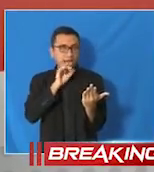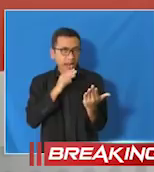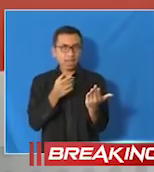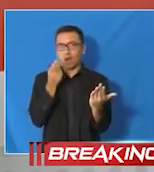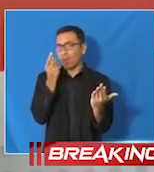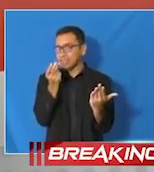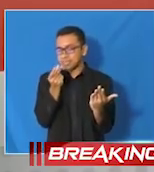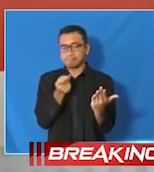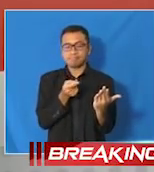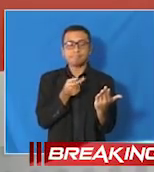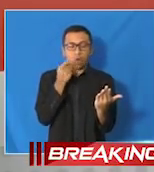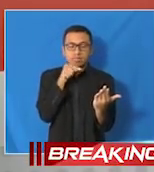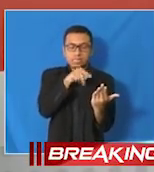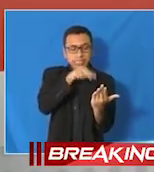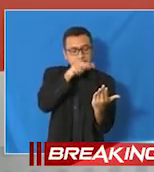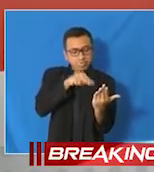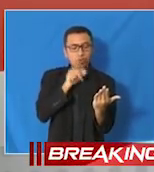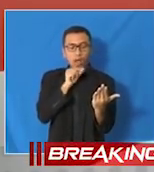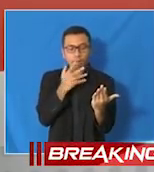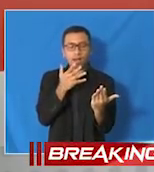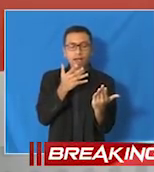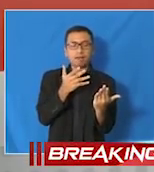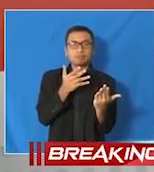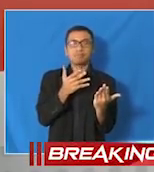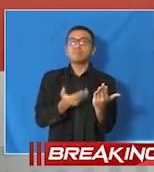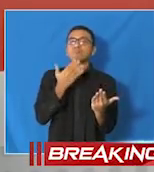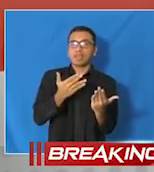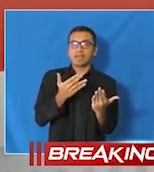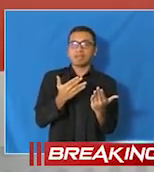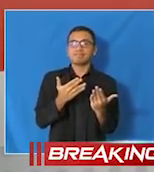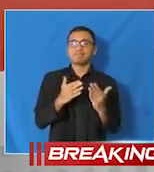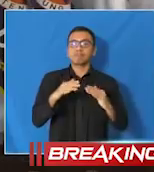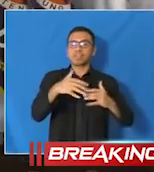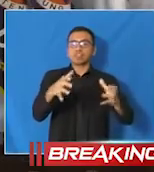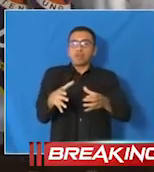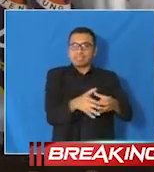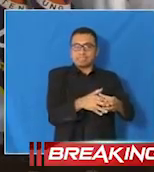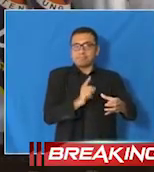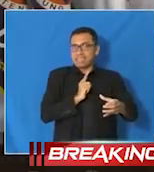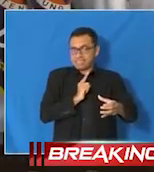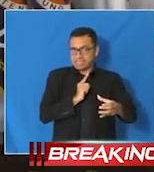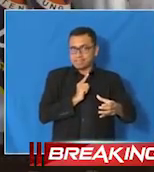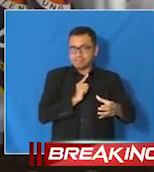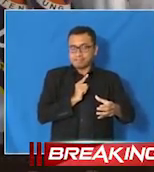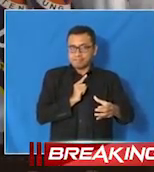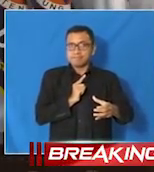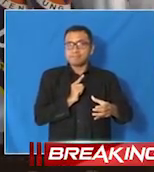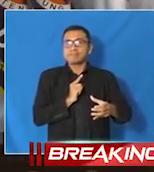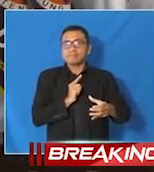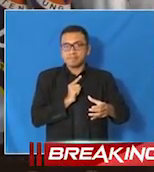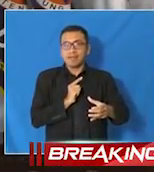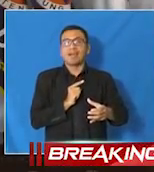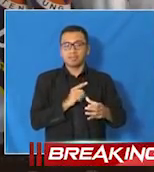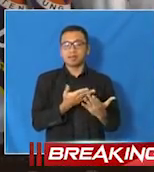kepada yang bersangkutan untuk melaksanakan pembatasan secara mandiri melaksanakan isolasi diri